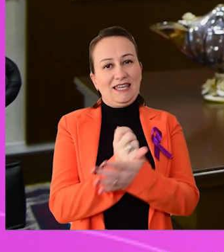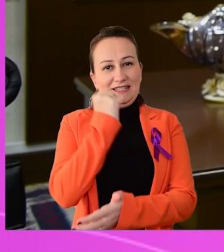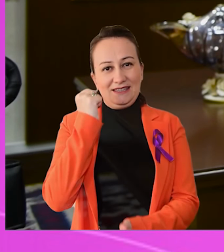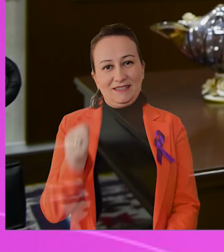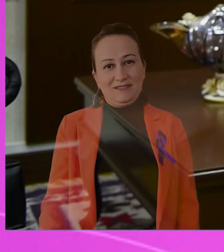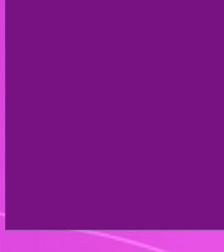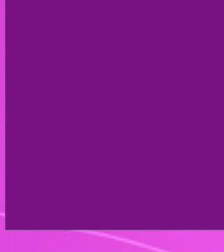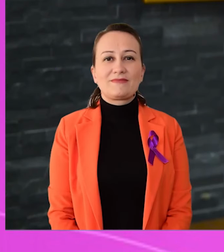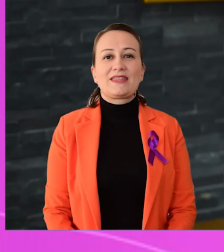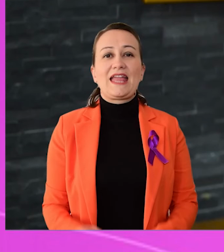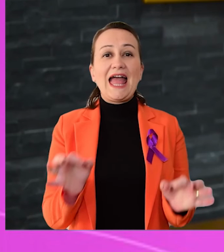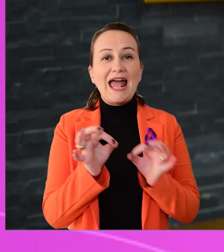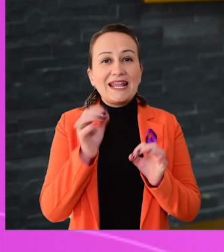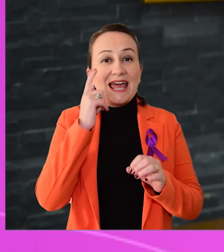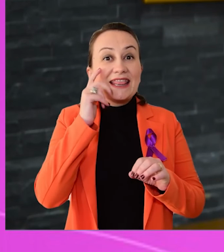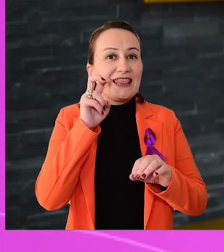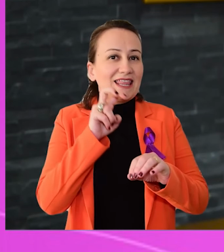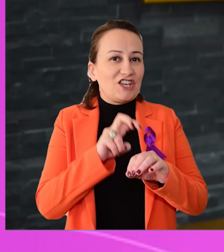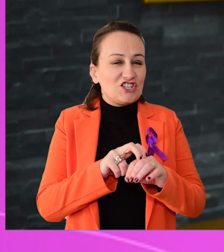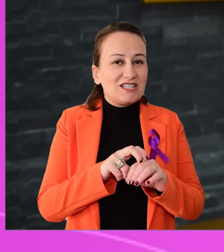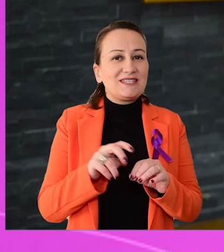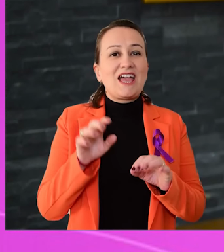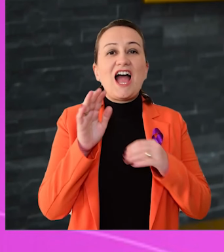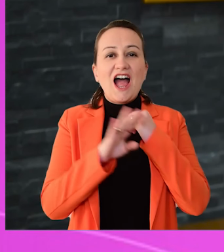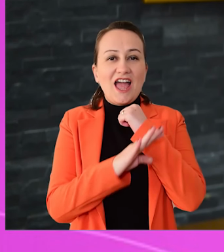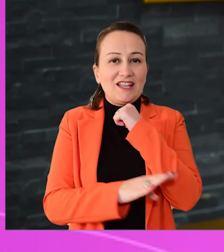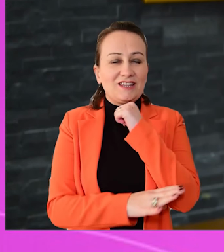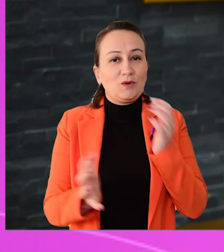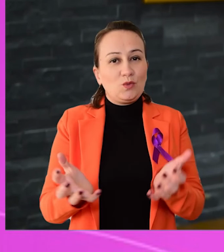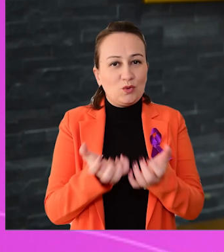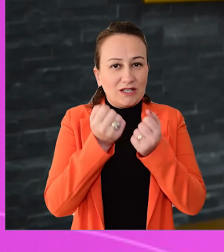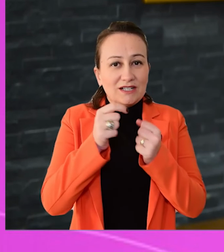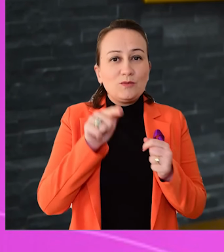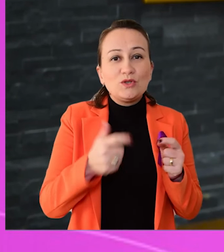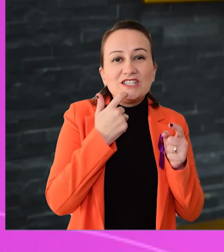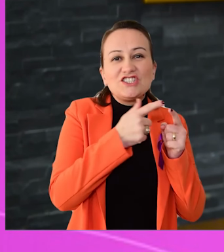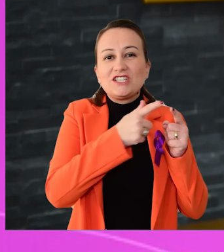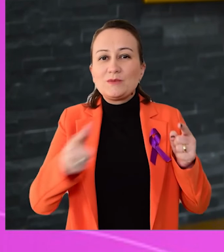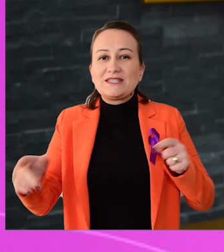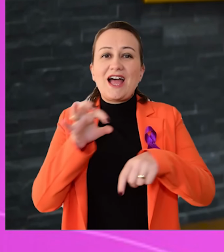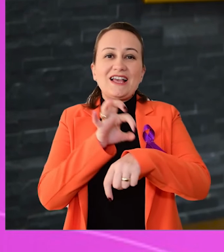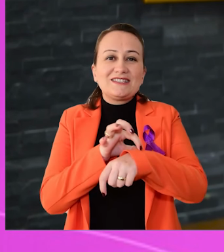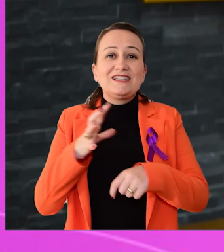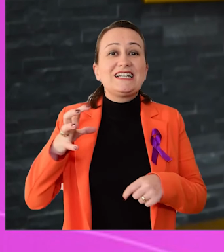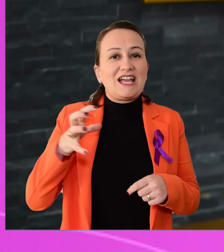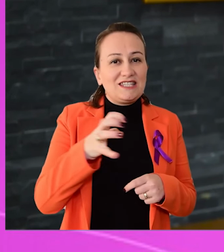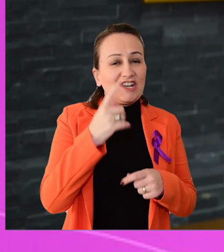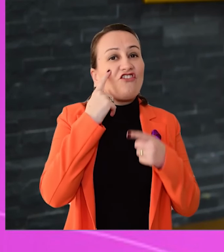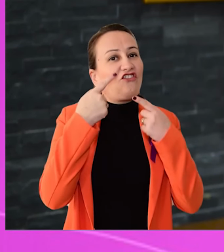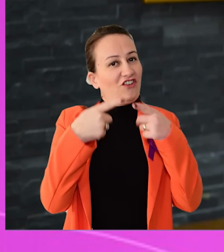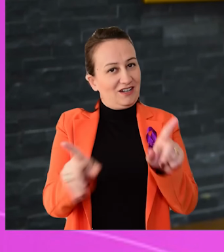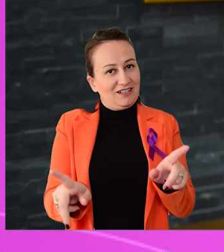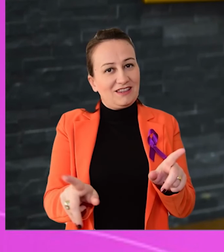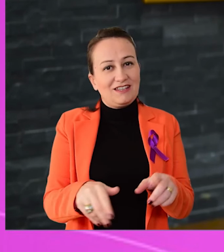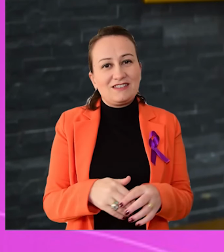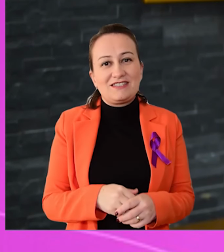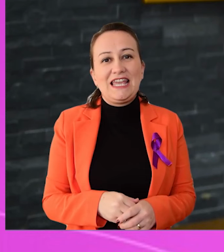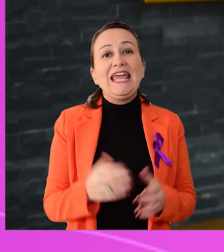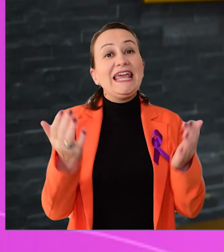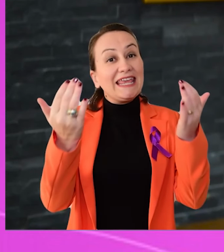yenin. Erken teşhis hayat kurtarır. Çağımızın hastalığı kanserin